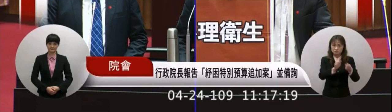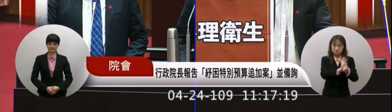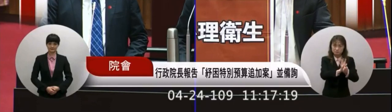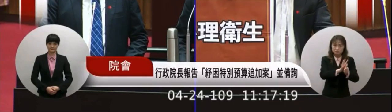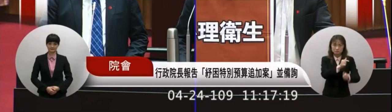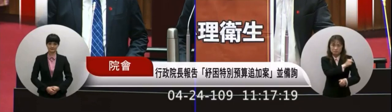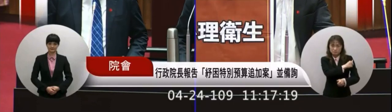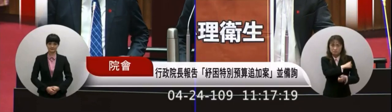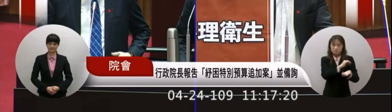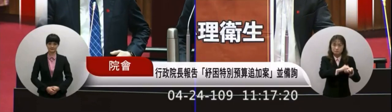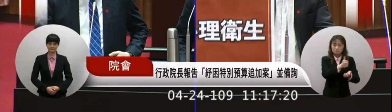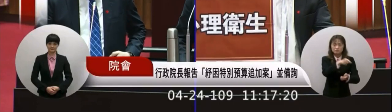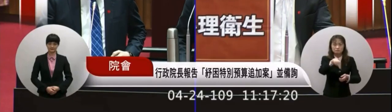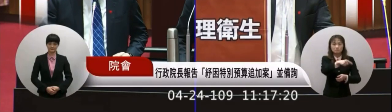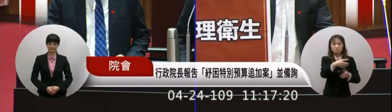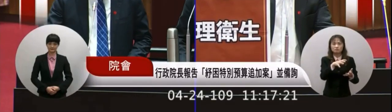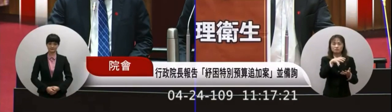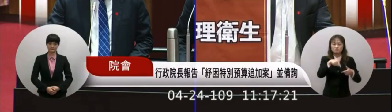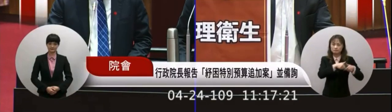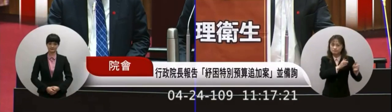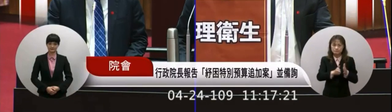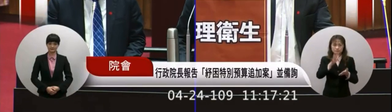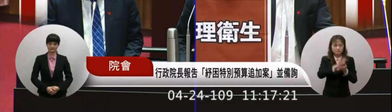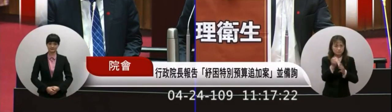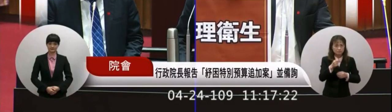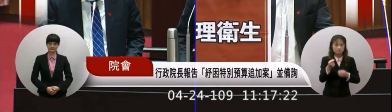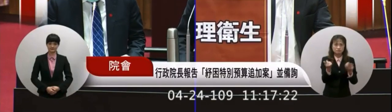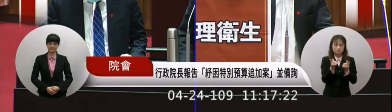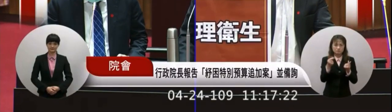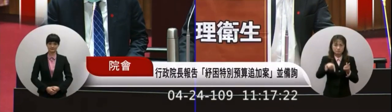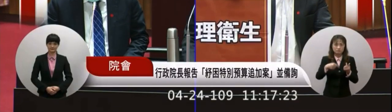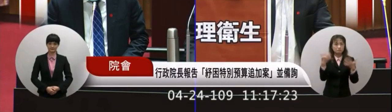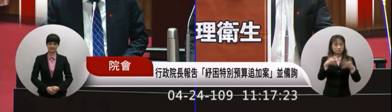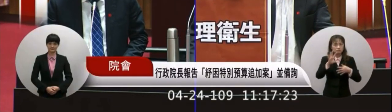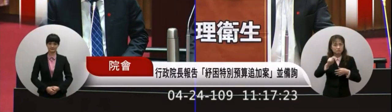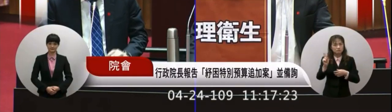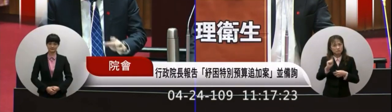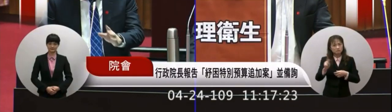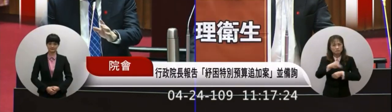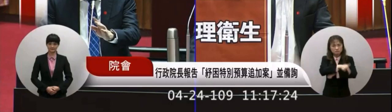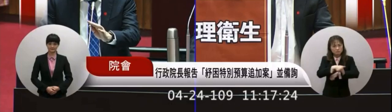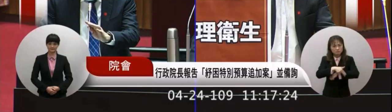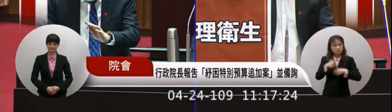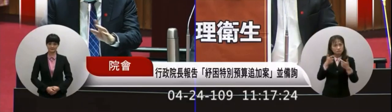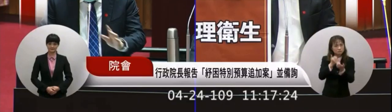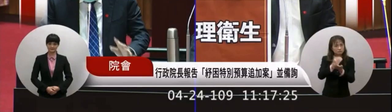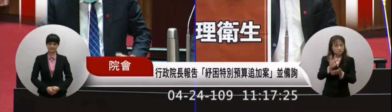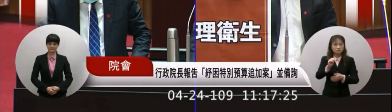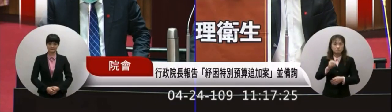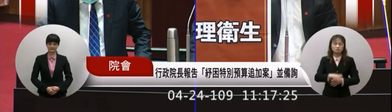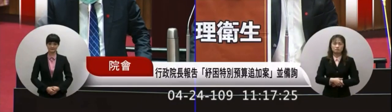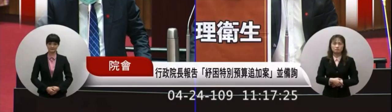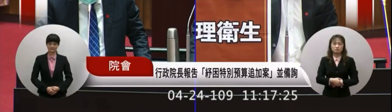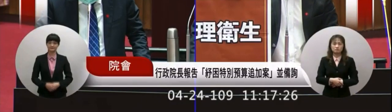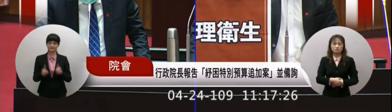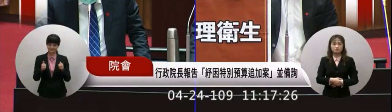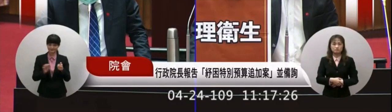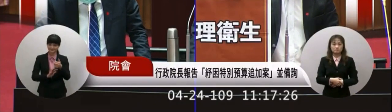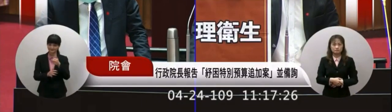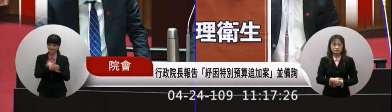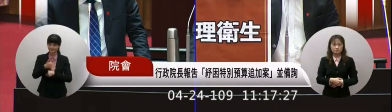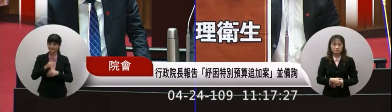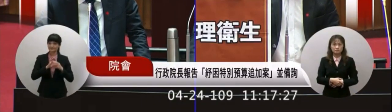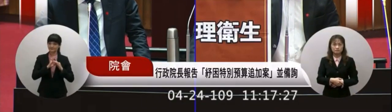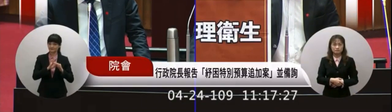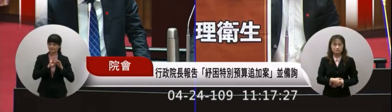力。那这个部分，咱即卖目前有啥物款的这个整体的规划，还是主管的部门咧负责这个代志？ 多谢委员的